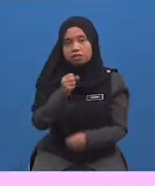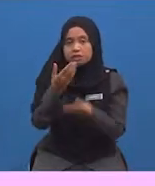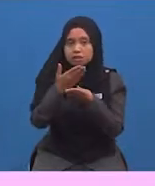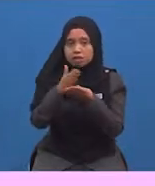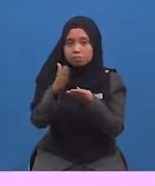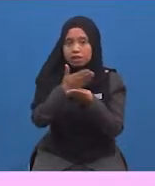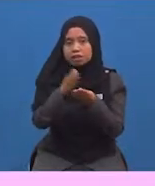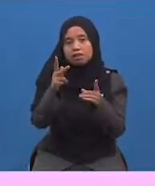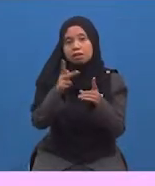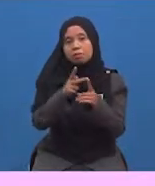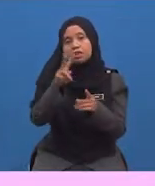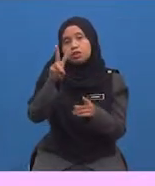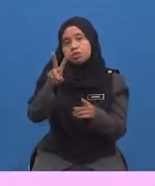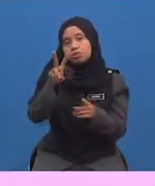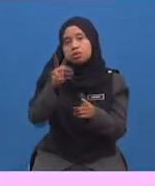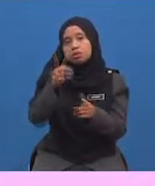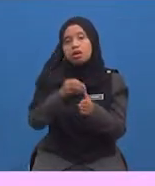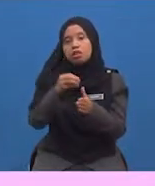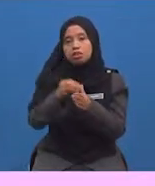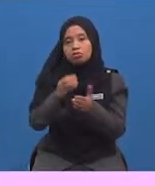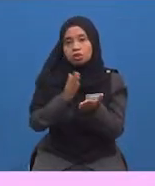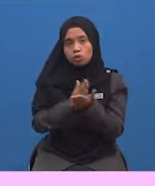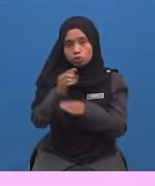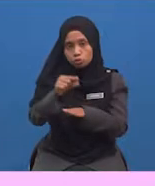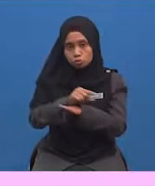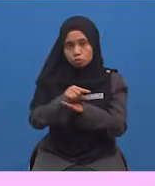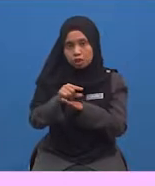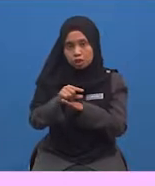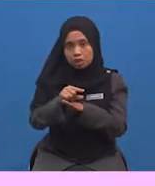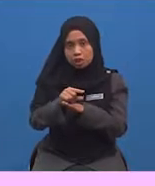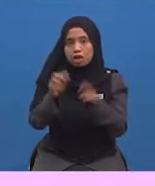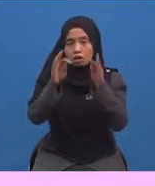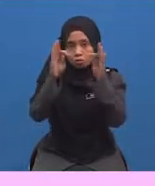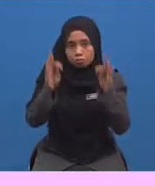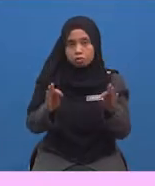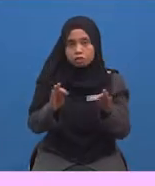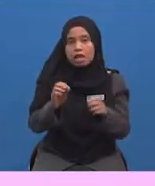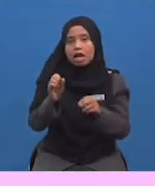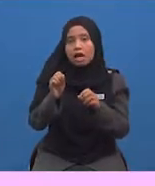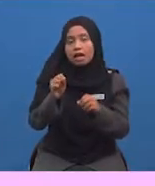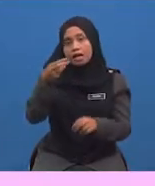dengan 2 atau terus menggunakan rumus hemisfera.